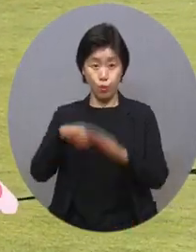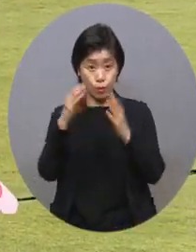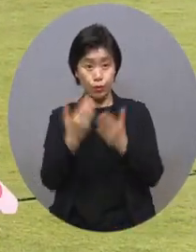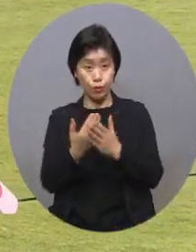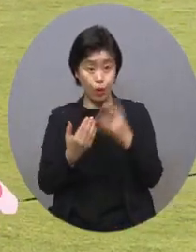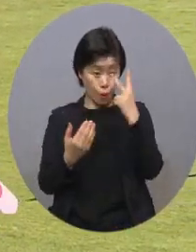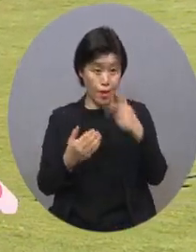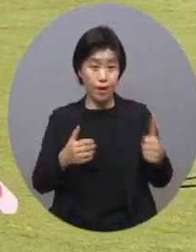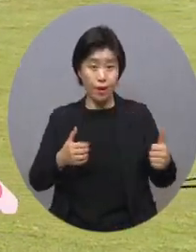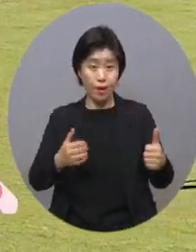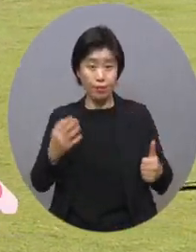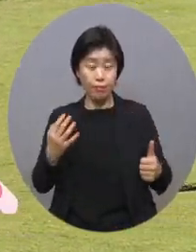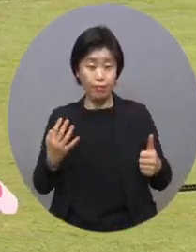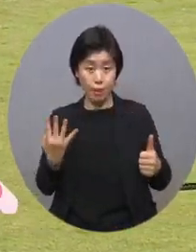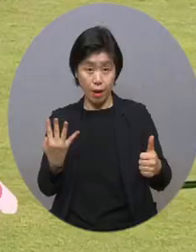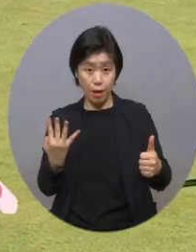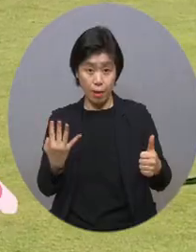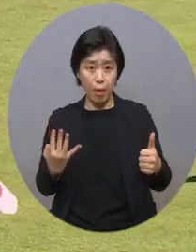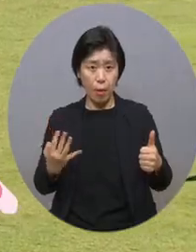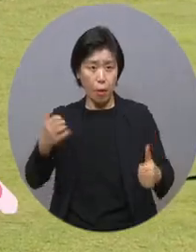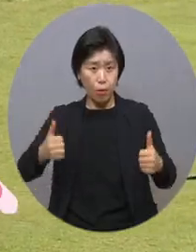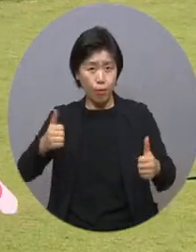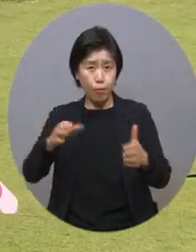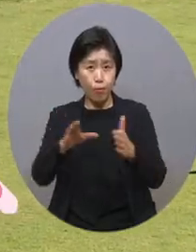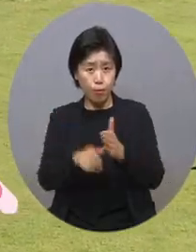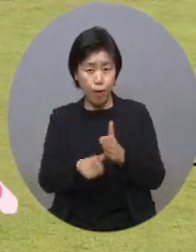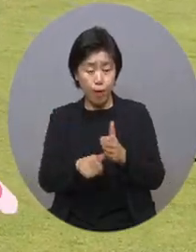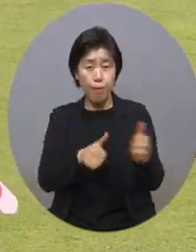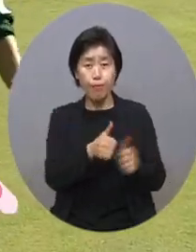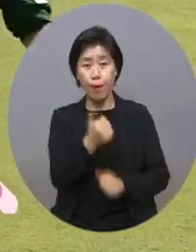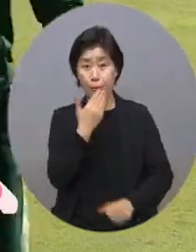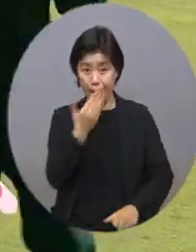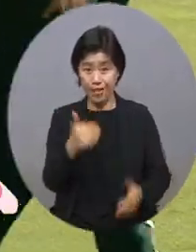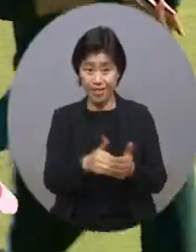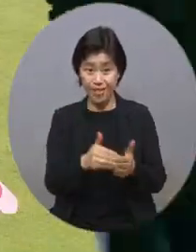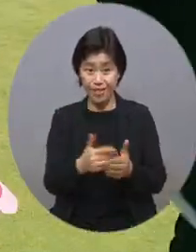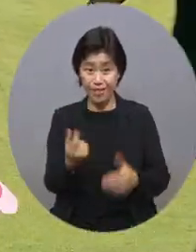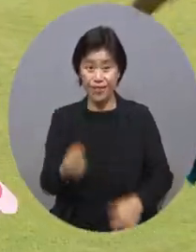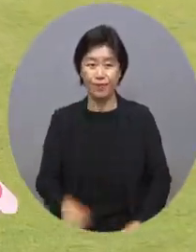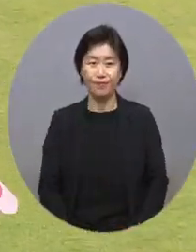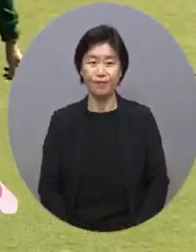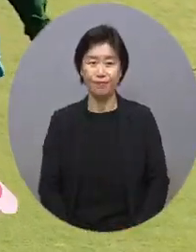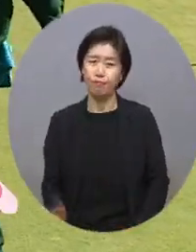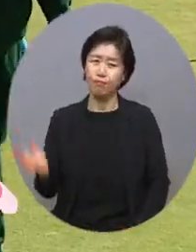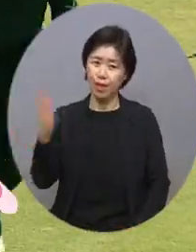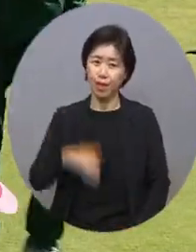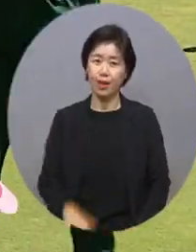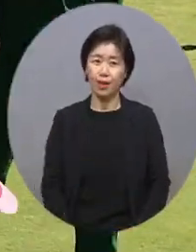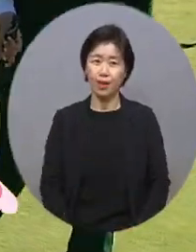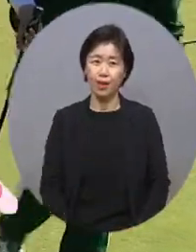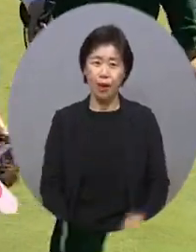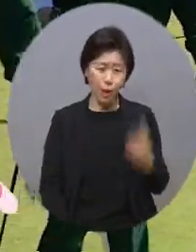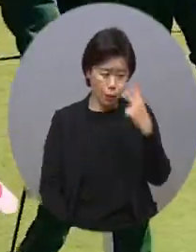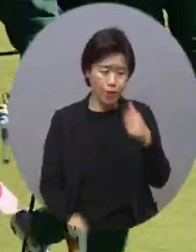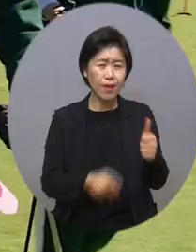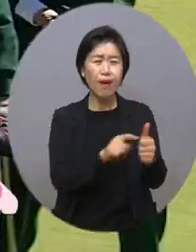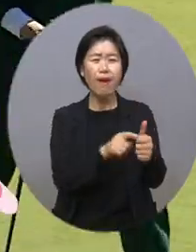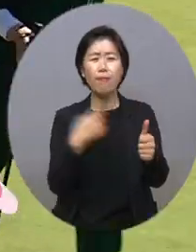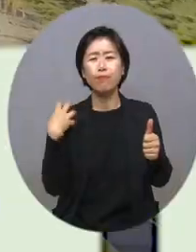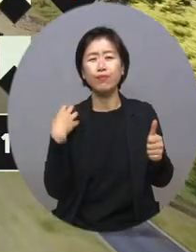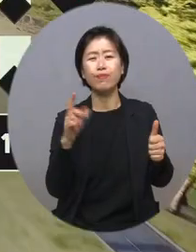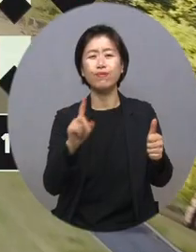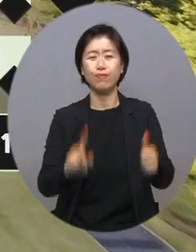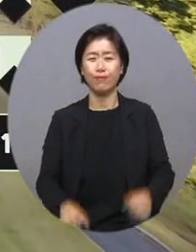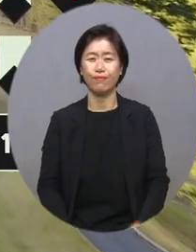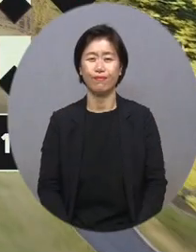이겼죠? 네. 아니, 어떻게 된 거냐고요. 갔겠다. 가시죠, 여러분. 일단 가시죠. 어디를 관리를 하시는 거예요? 진짜.